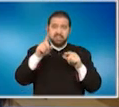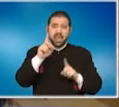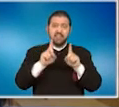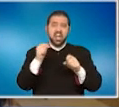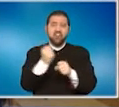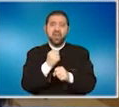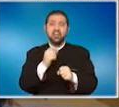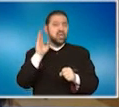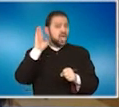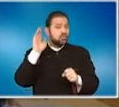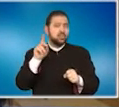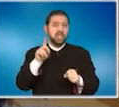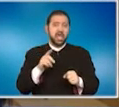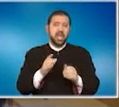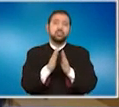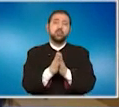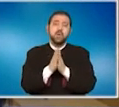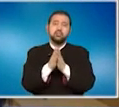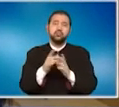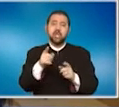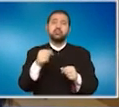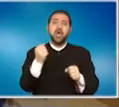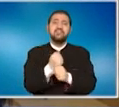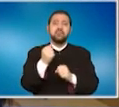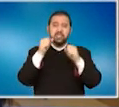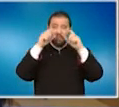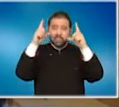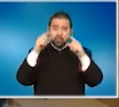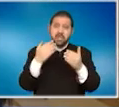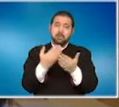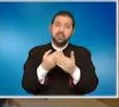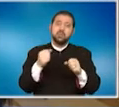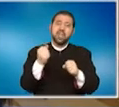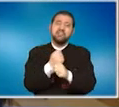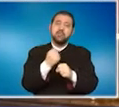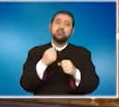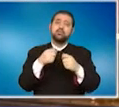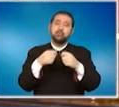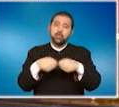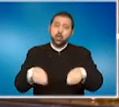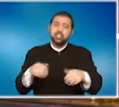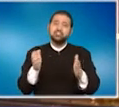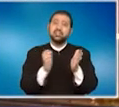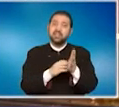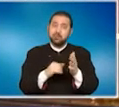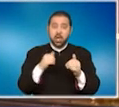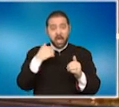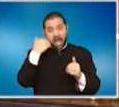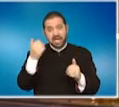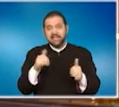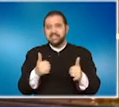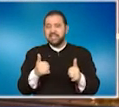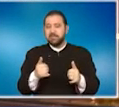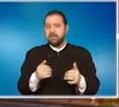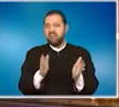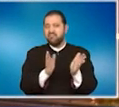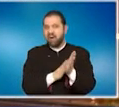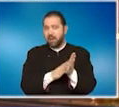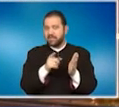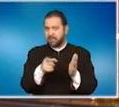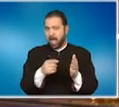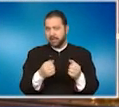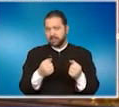nu e nevoie de minuni ca să sporească obștea în credință. În zilele noastre, ca să fim necredincioși, nu e nevoie de